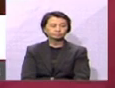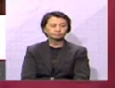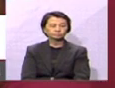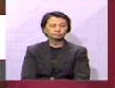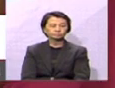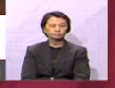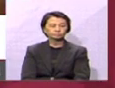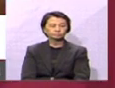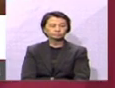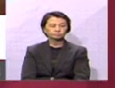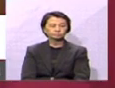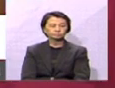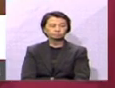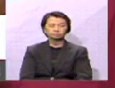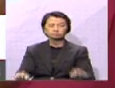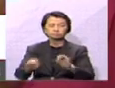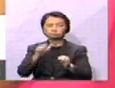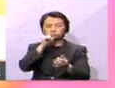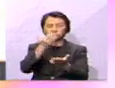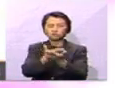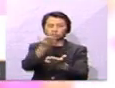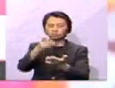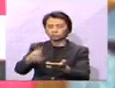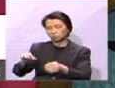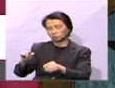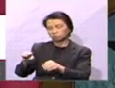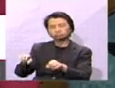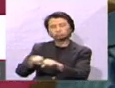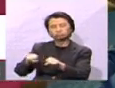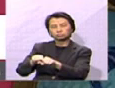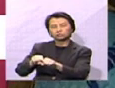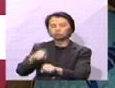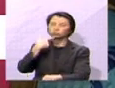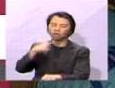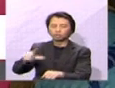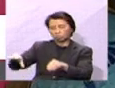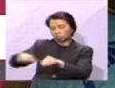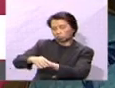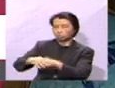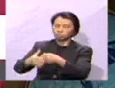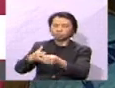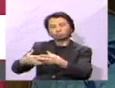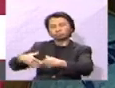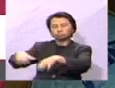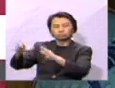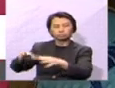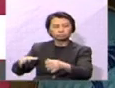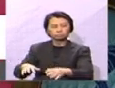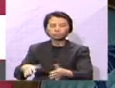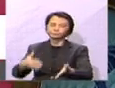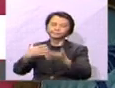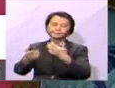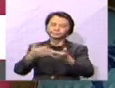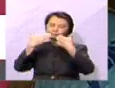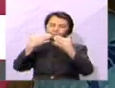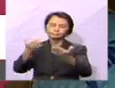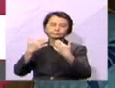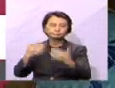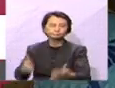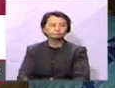jadiahahizak gun tak suka nak jadi lagu ni H macam ramai batuat tu Terima kasih